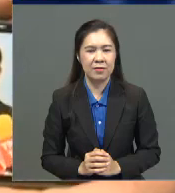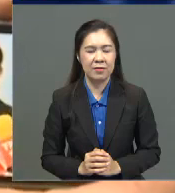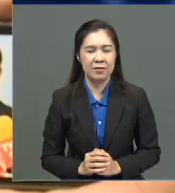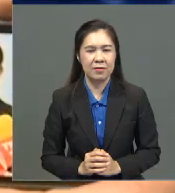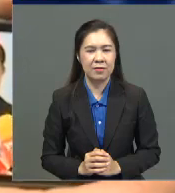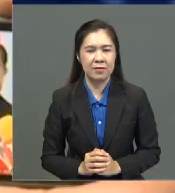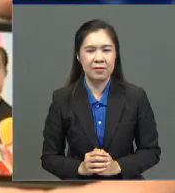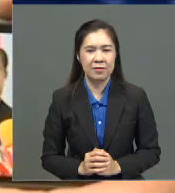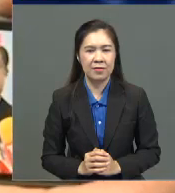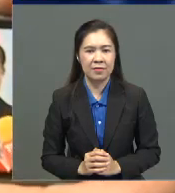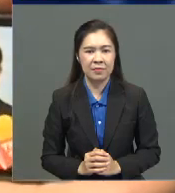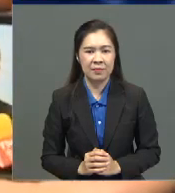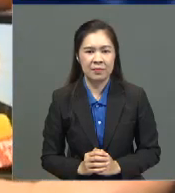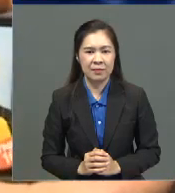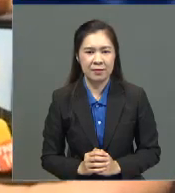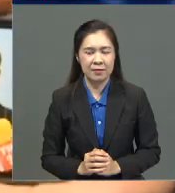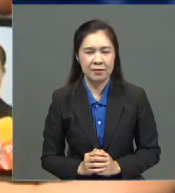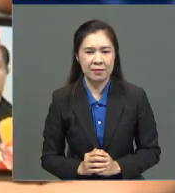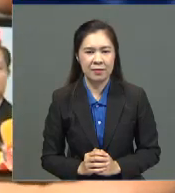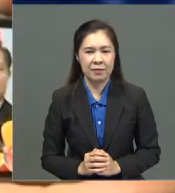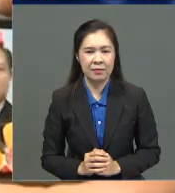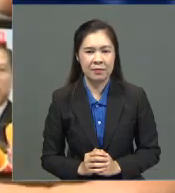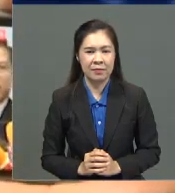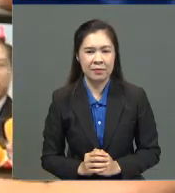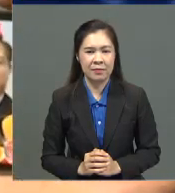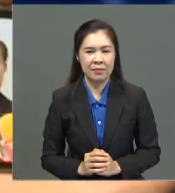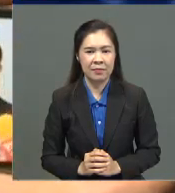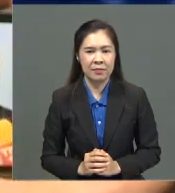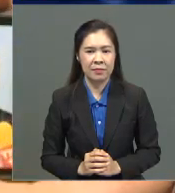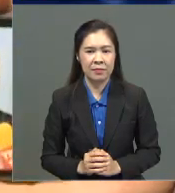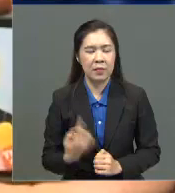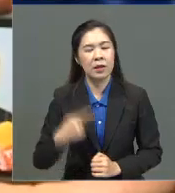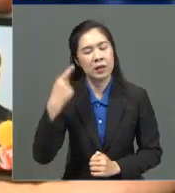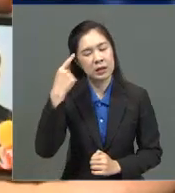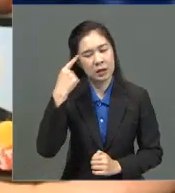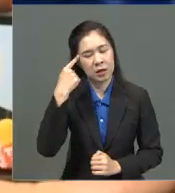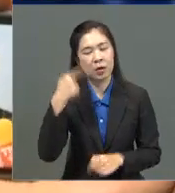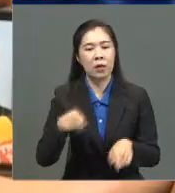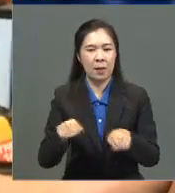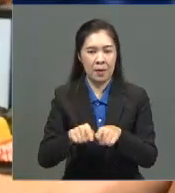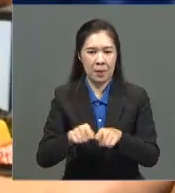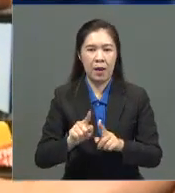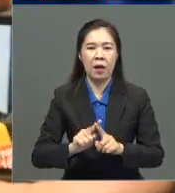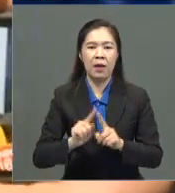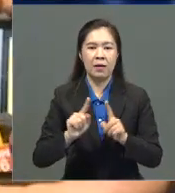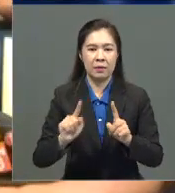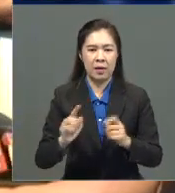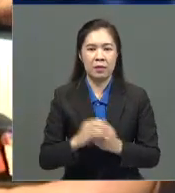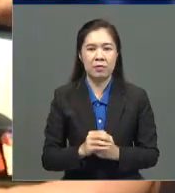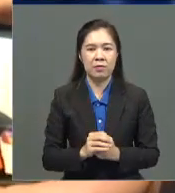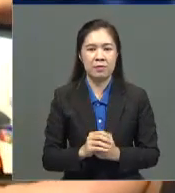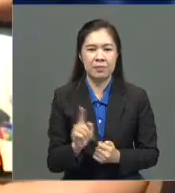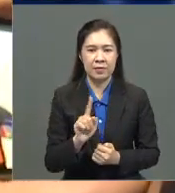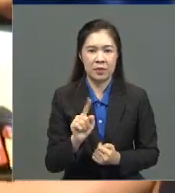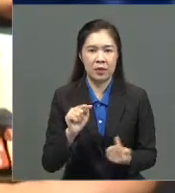โดยเฉพาะอำนาจในการเลือกนายกรัฐมนตรีก็ก็มีความเห็นด้านนี้ก็มีครับไม่ใช่ไม่มีแล้วว่าบางก็มีความเห็นด้านที่